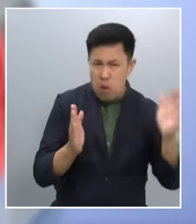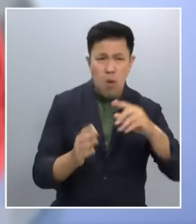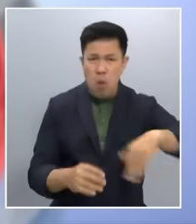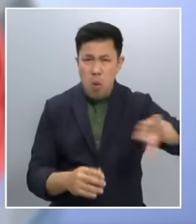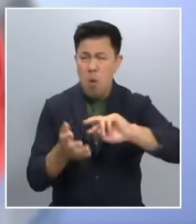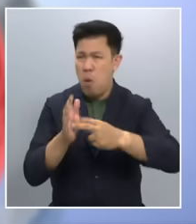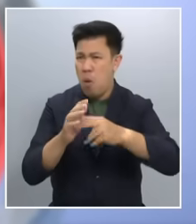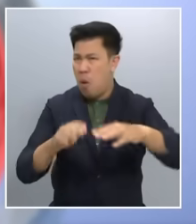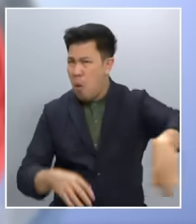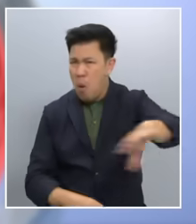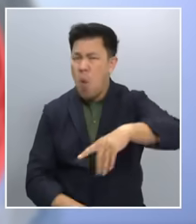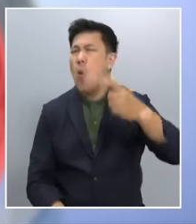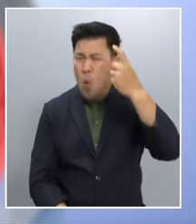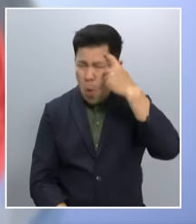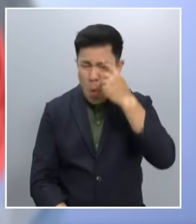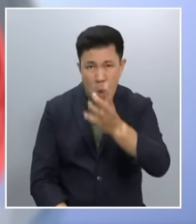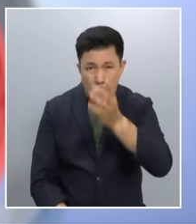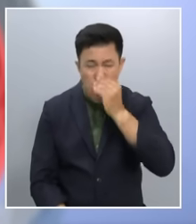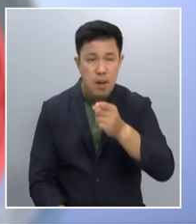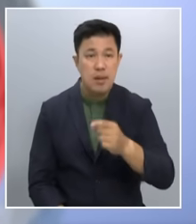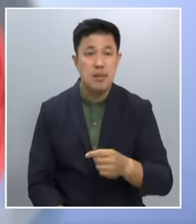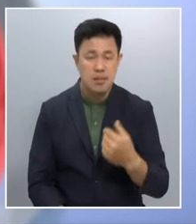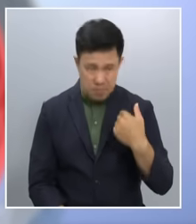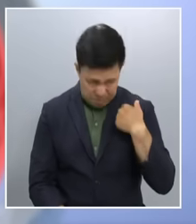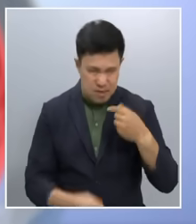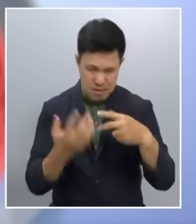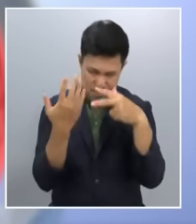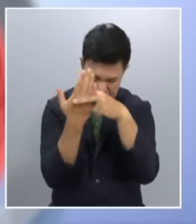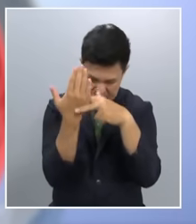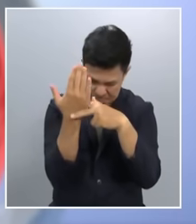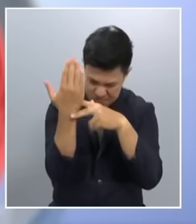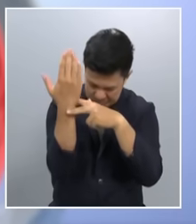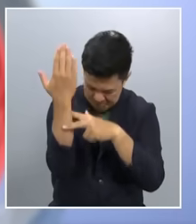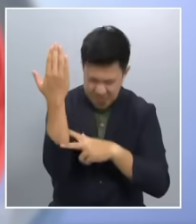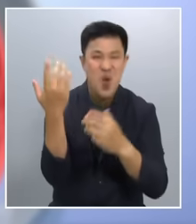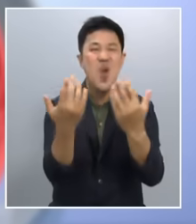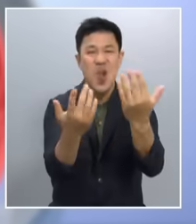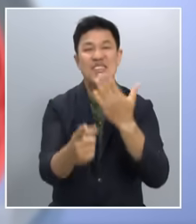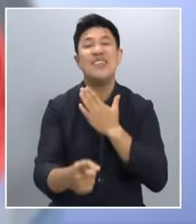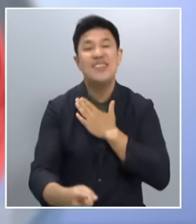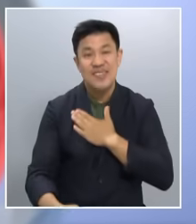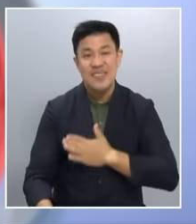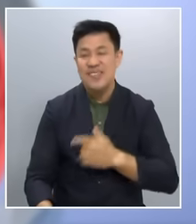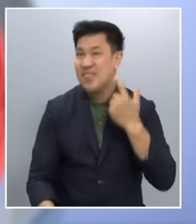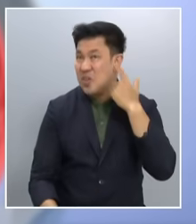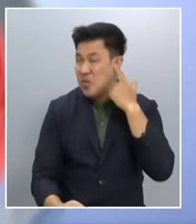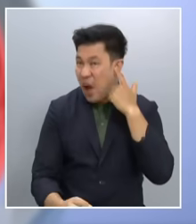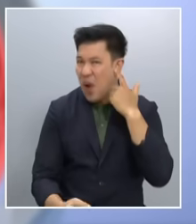โลกมันรู้กันไปเลยมันไม่ได้มีแค่นี้มันยังมีอีกด้วยเดี๋ยวก่อนรอผมรอฟังอยู่